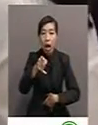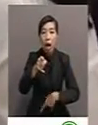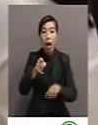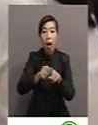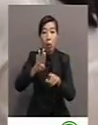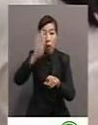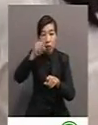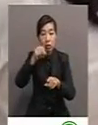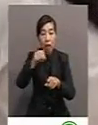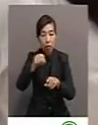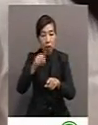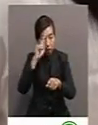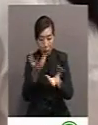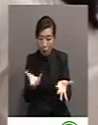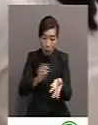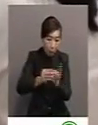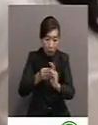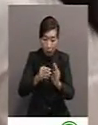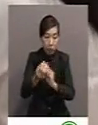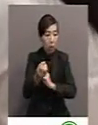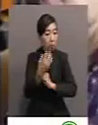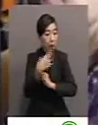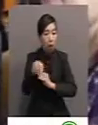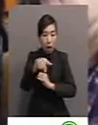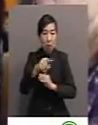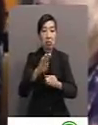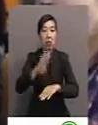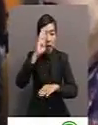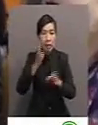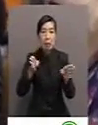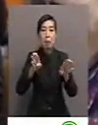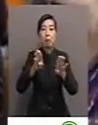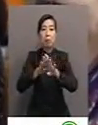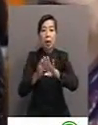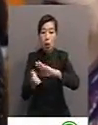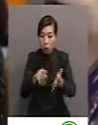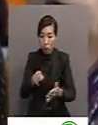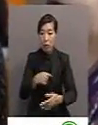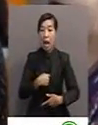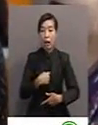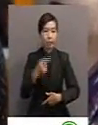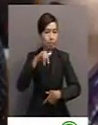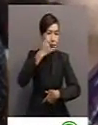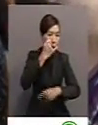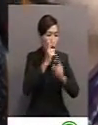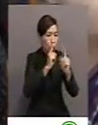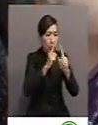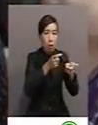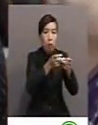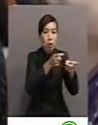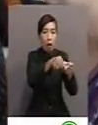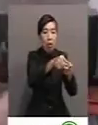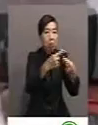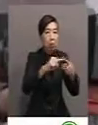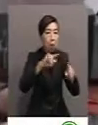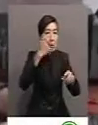ำลังเก็บของและก็บอกได้ว่าบริษัทนั้นกำลังจะปิดนะคะ ค่ะคือเธอก็บอกว่าพยายามจะติดต่อผู้จัดการภาคคนนี้แต่ว่าไม่สามารถ